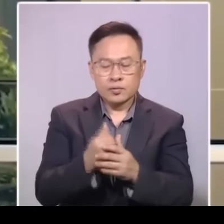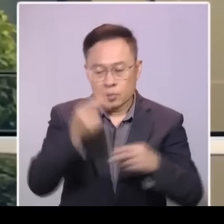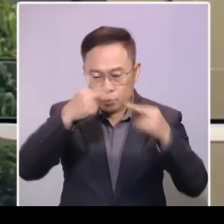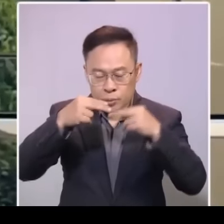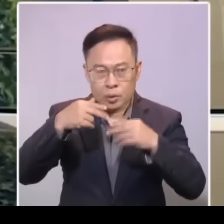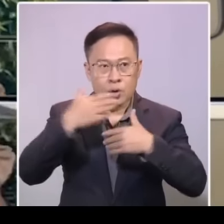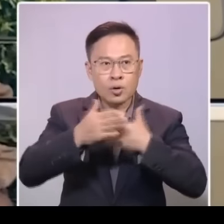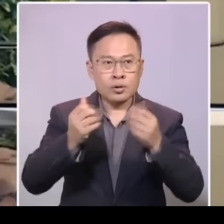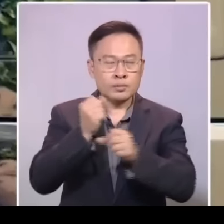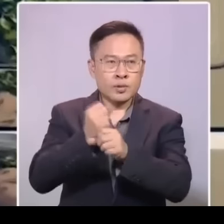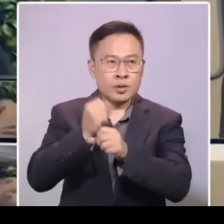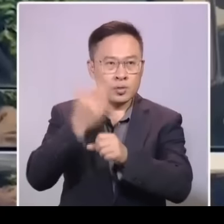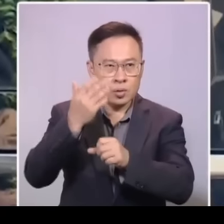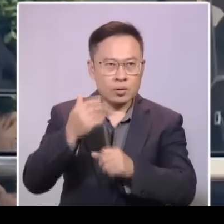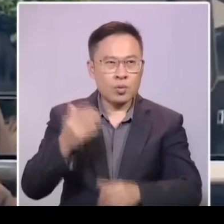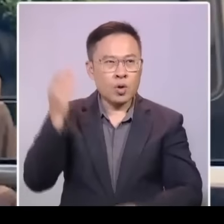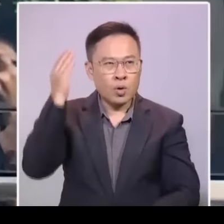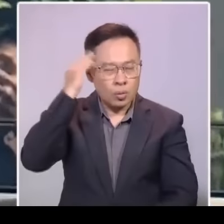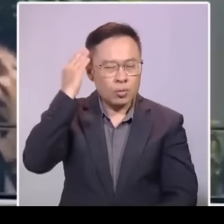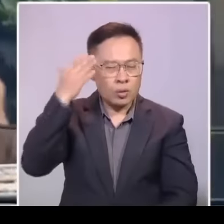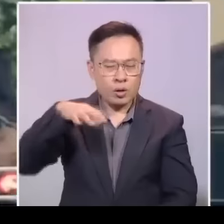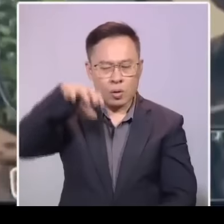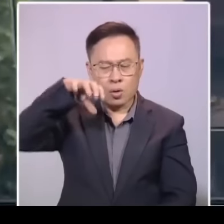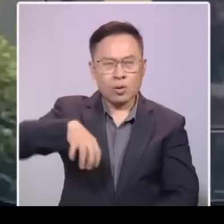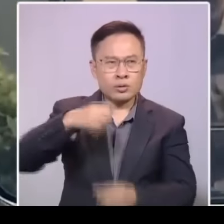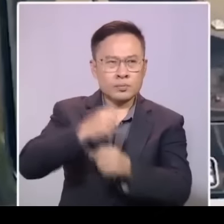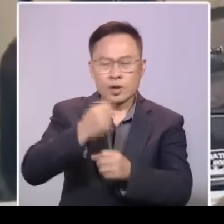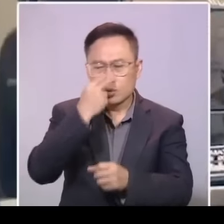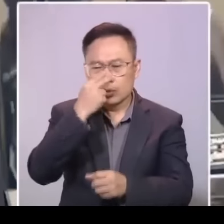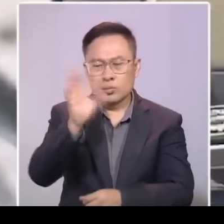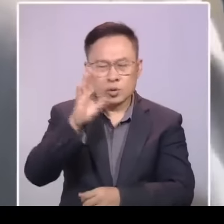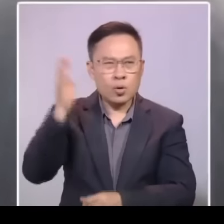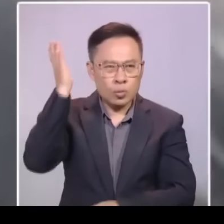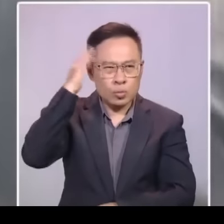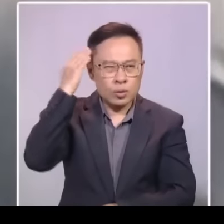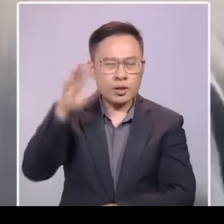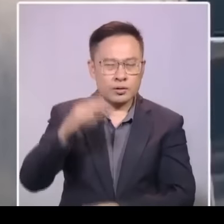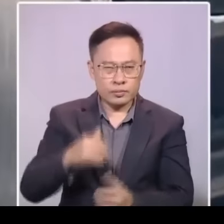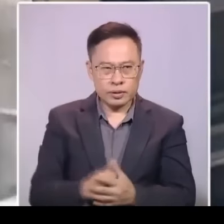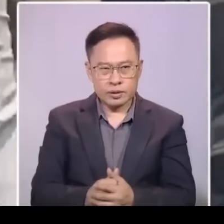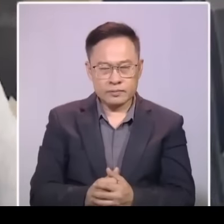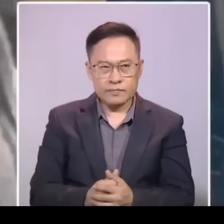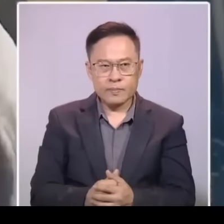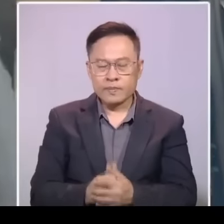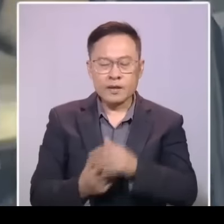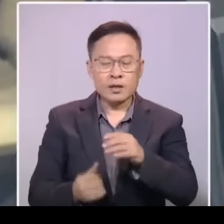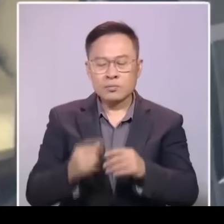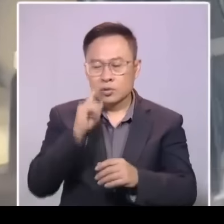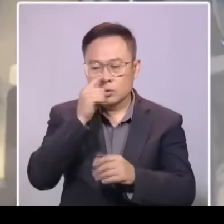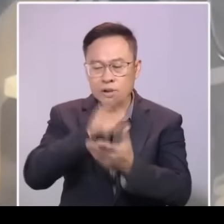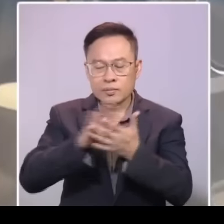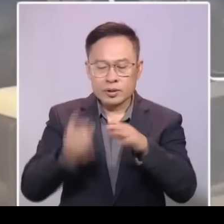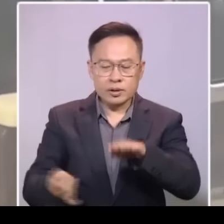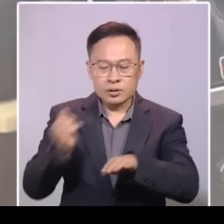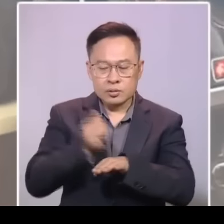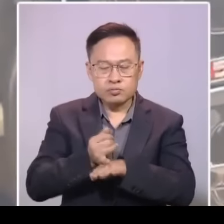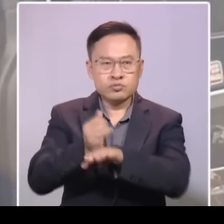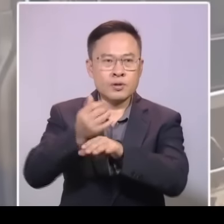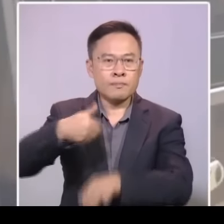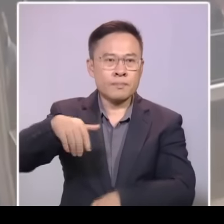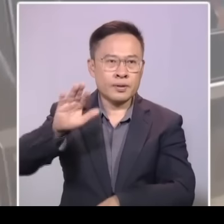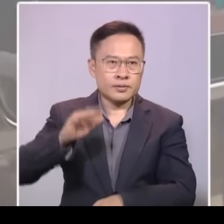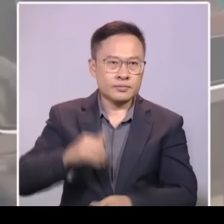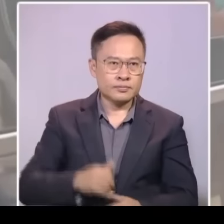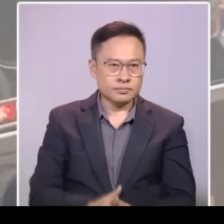งานตัวเองคุ้นเคยกับตึกนี้อยู่แล้วไม่จำเป็นต้องไปดูก่อนหลังจากนั้นก็เดินขึ้นรถออกจากทำเนียบรัฐบาลไป